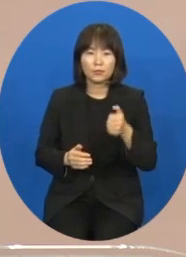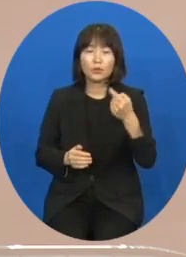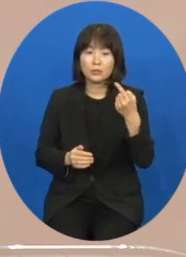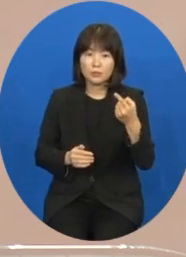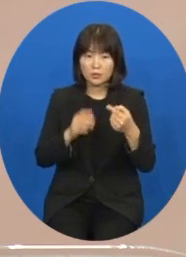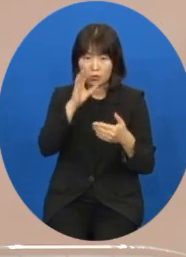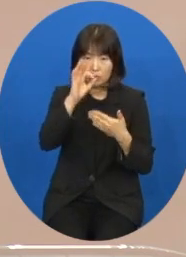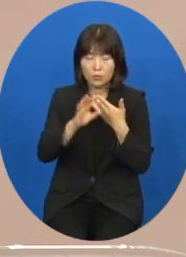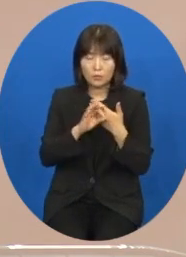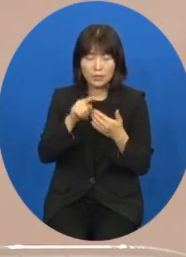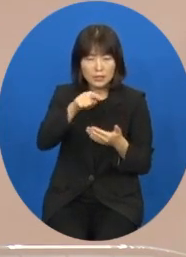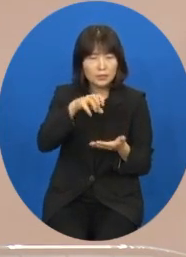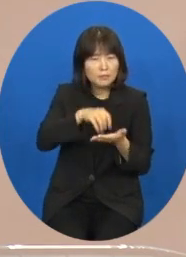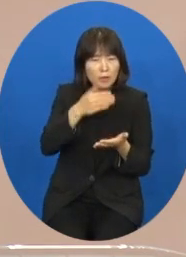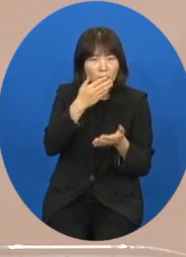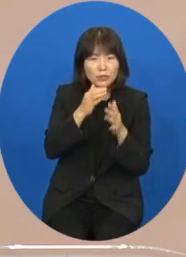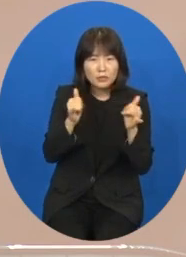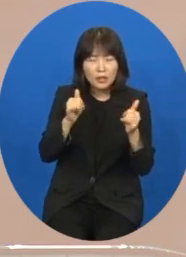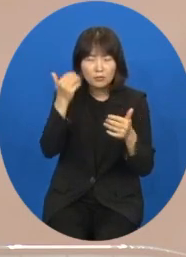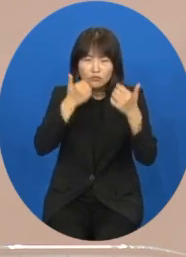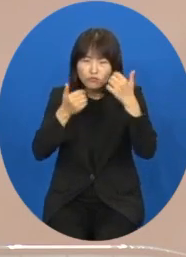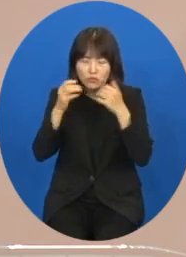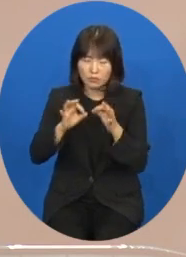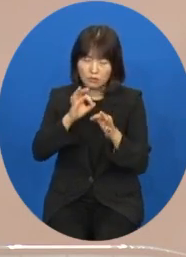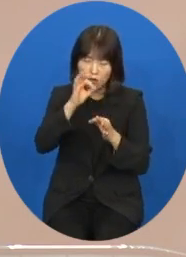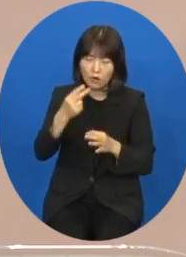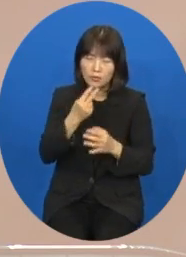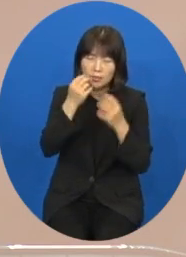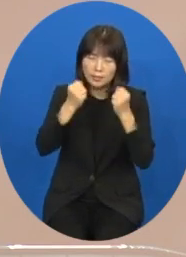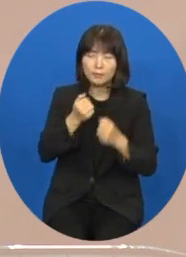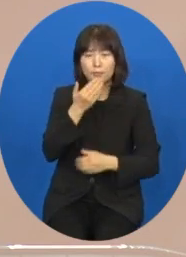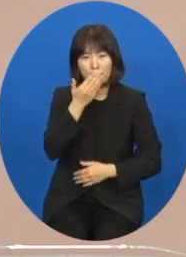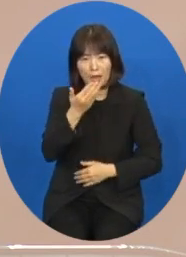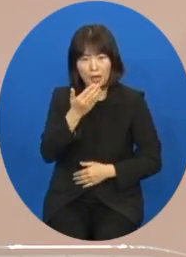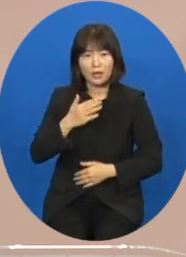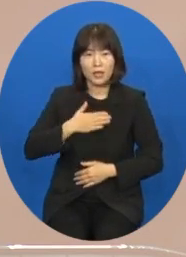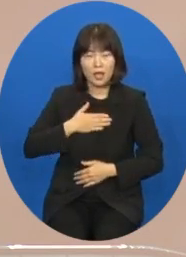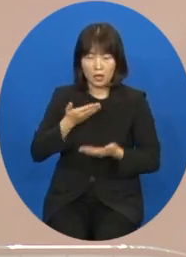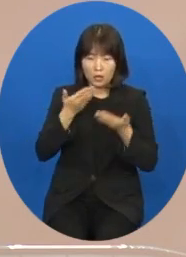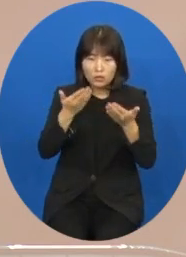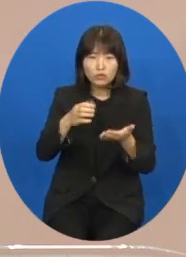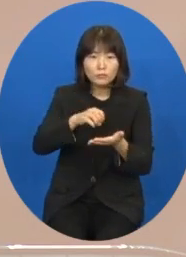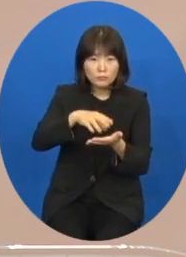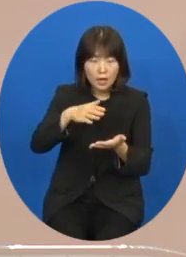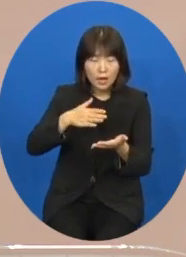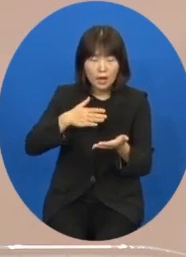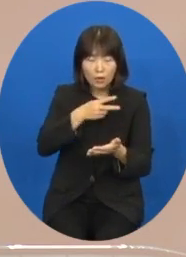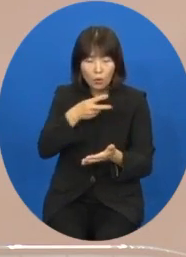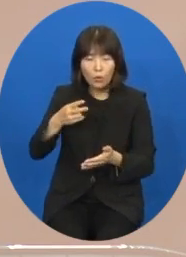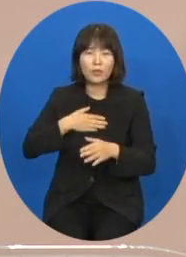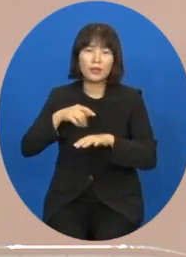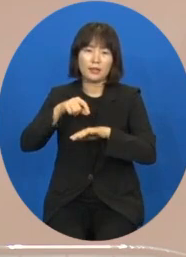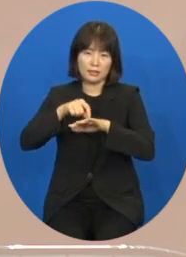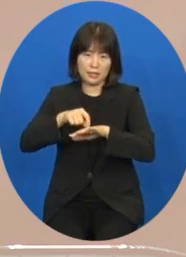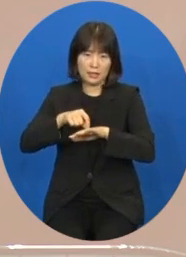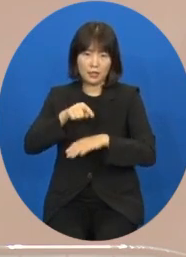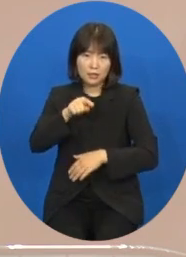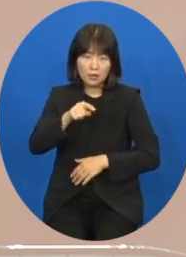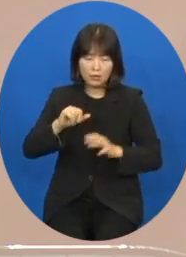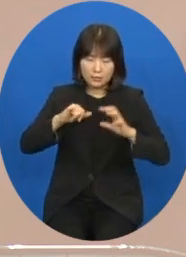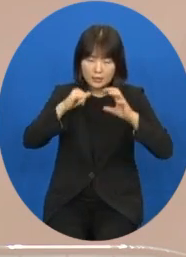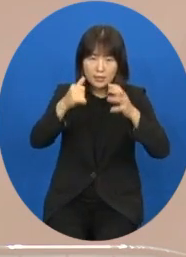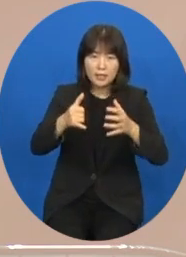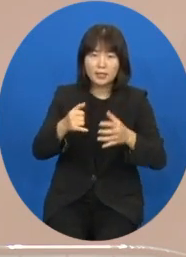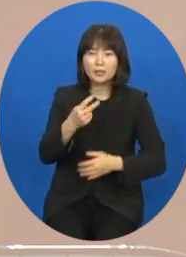이 빵을 먹는 사람은 누구나 영원히 살 것이다. 내가 줄 빵은 나의 살이다. 그것은